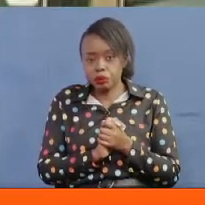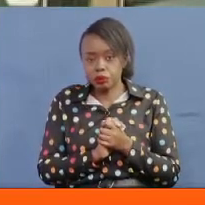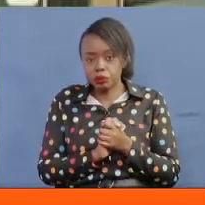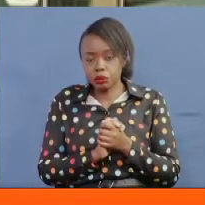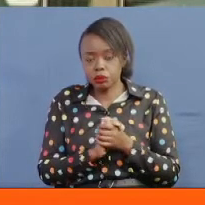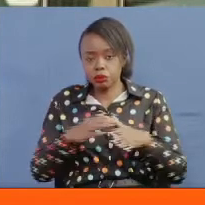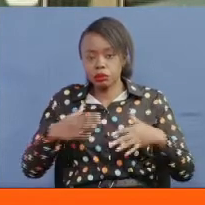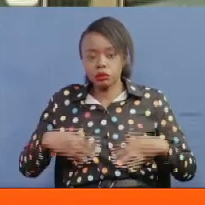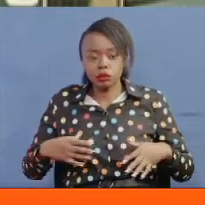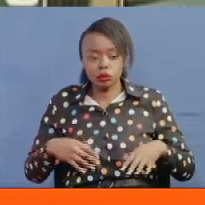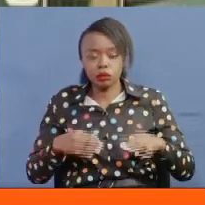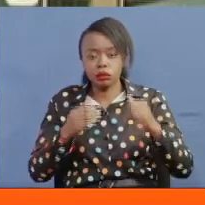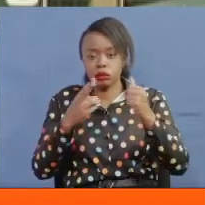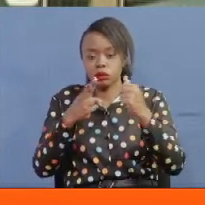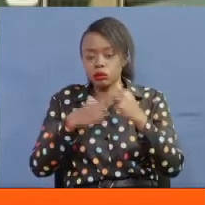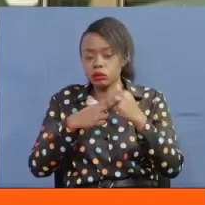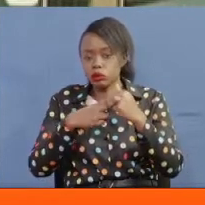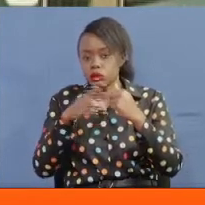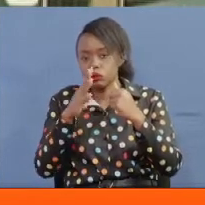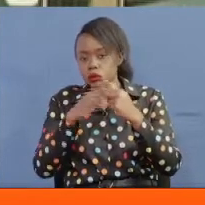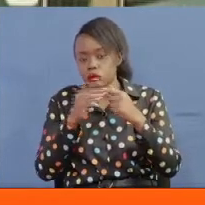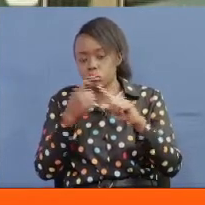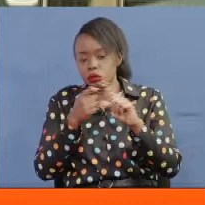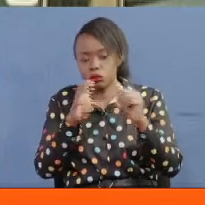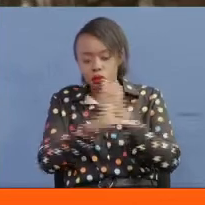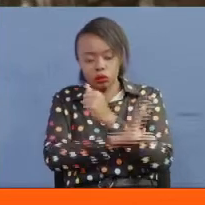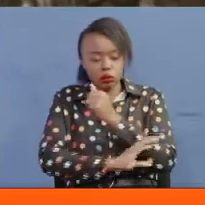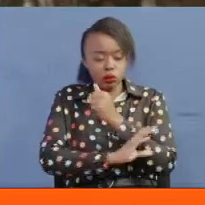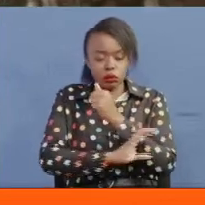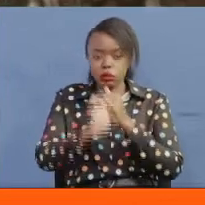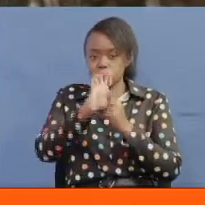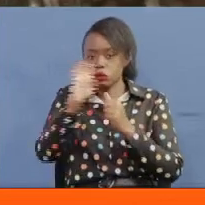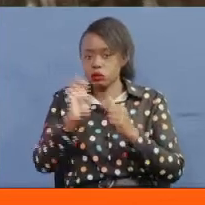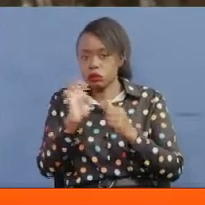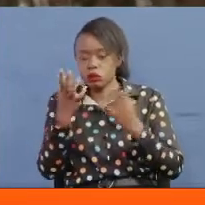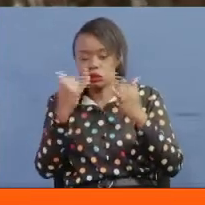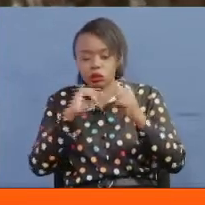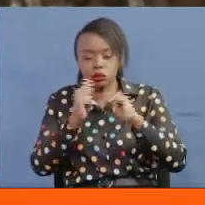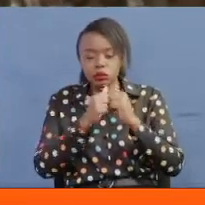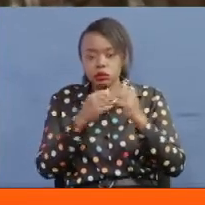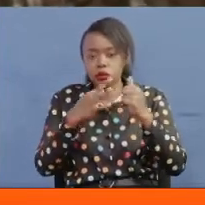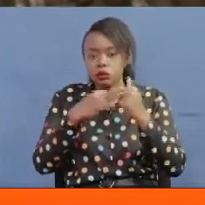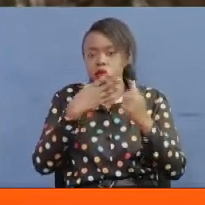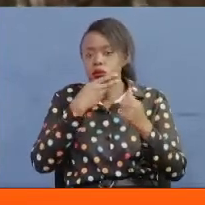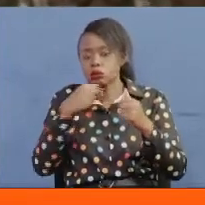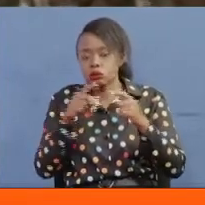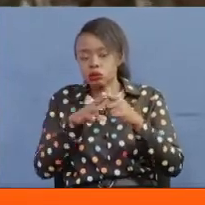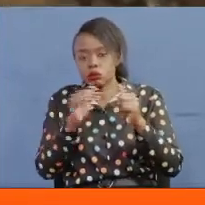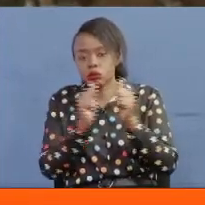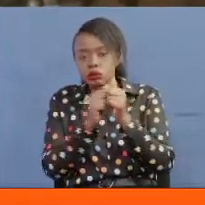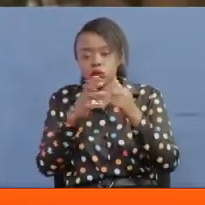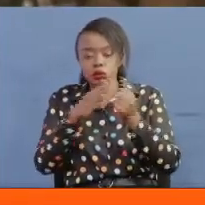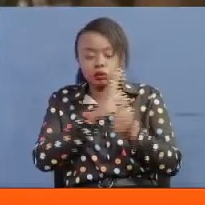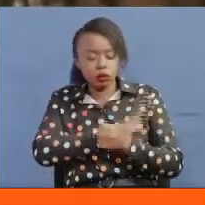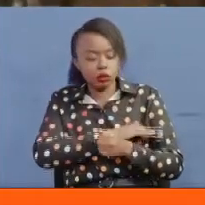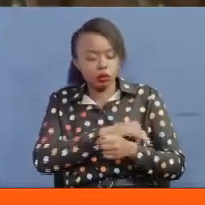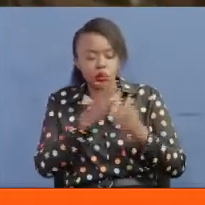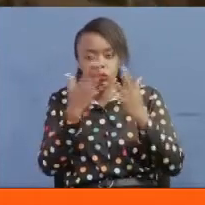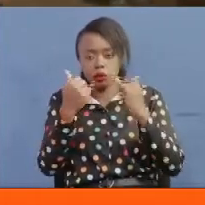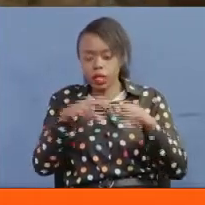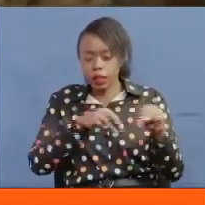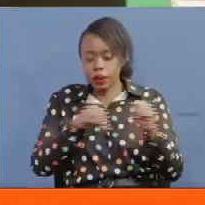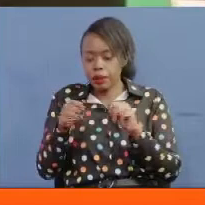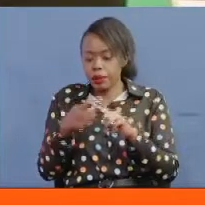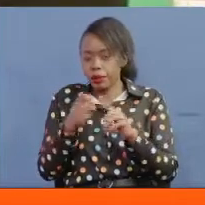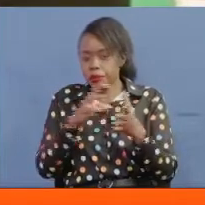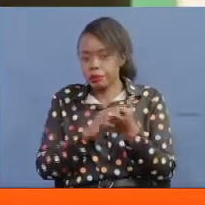Watu 22 kutoka nchi ya Eritrea, kati yao wanaume 8 na wanawake 14, wamefikishwa mbele ya